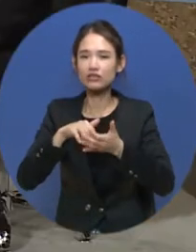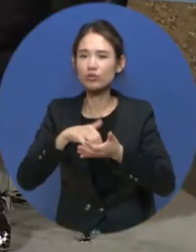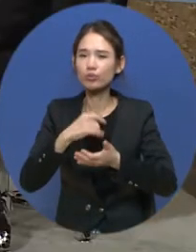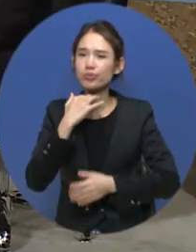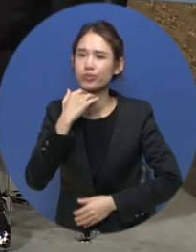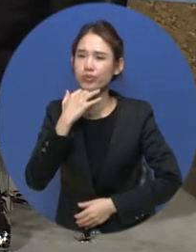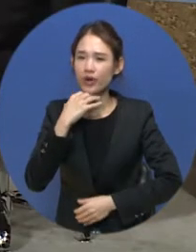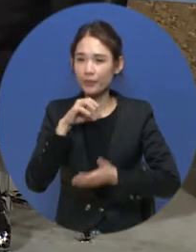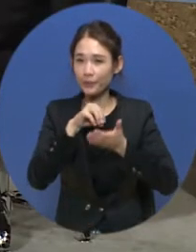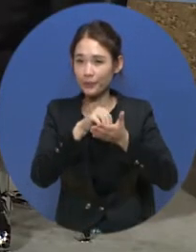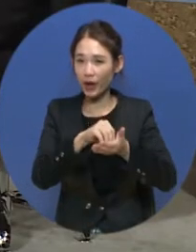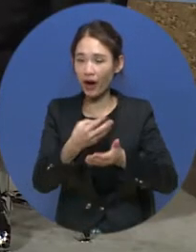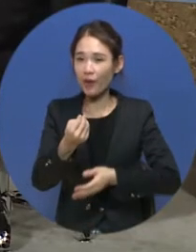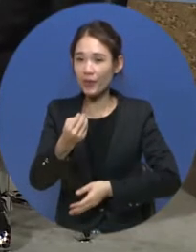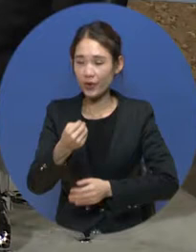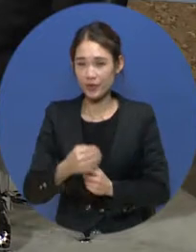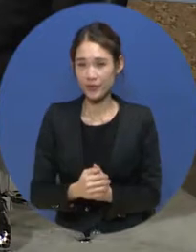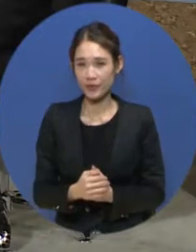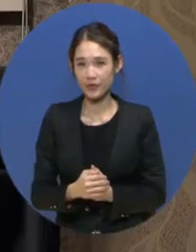정도에 입소를 하게 되나요?